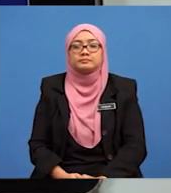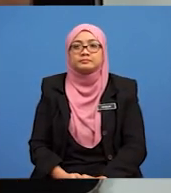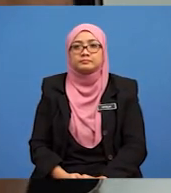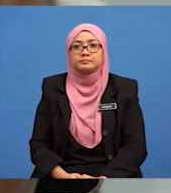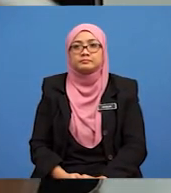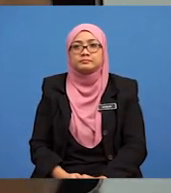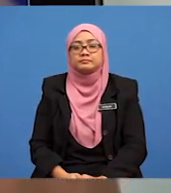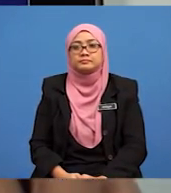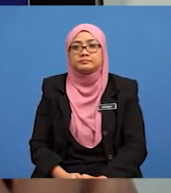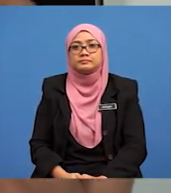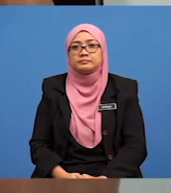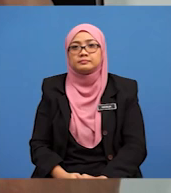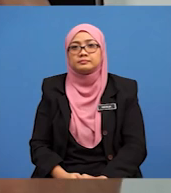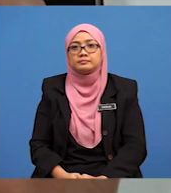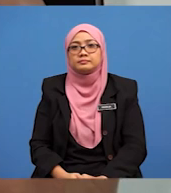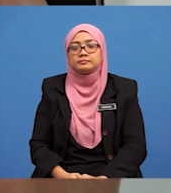7, 8.